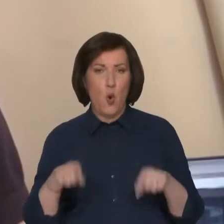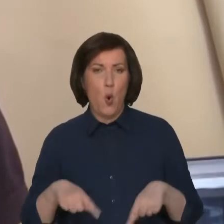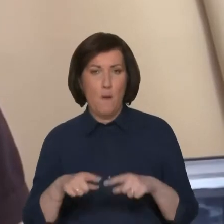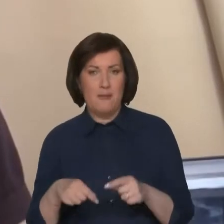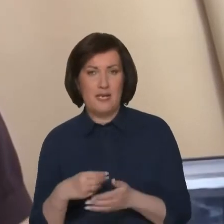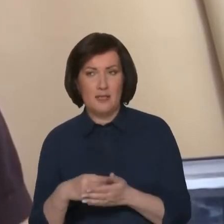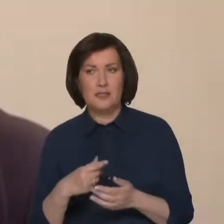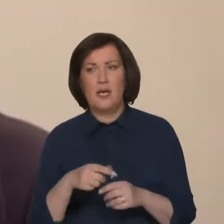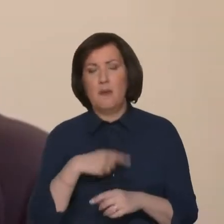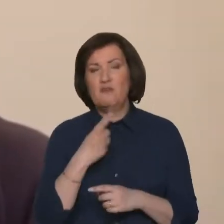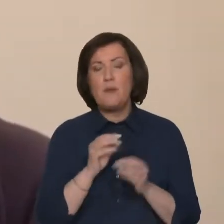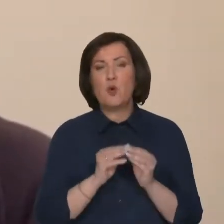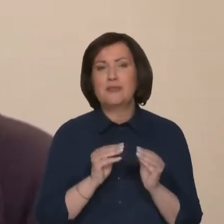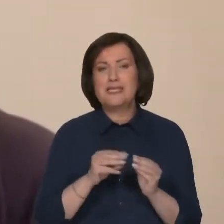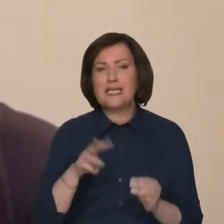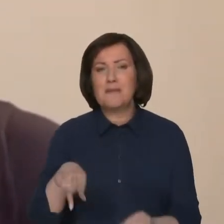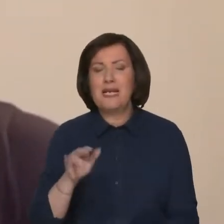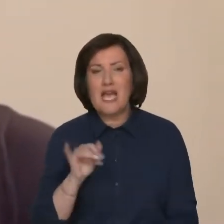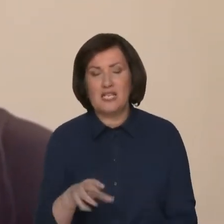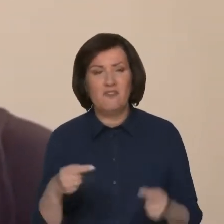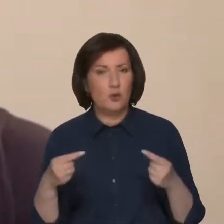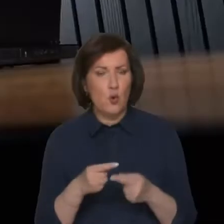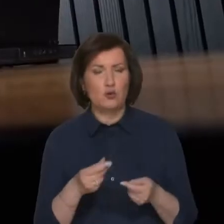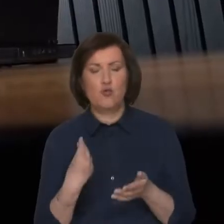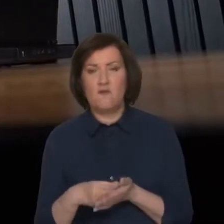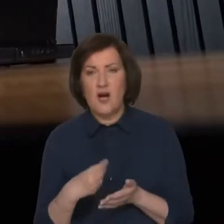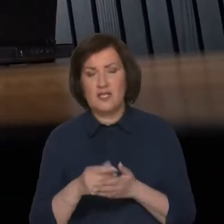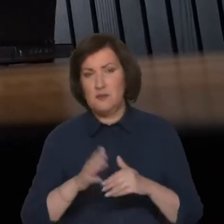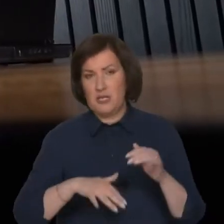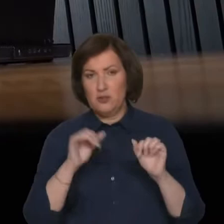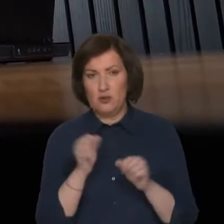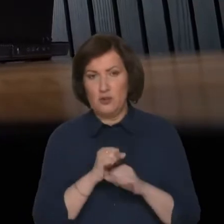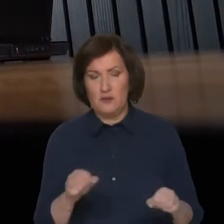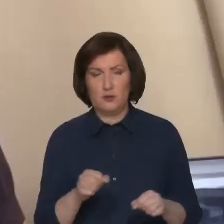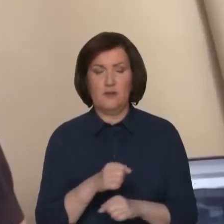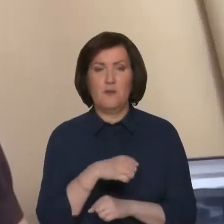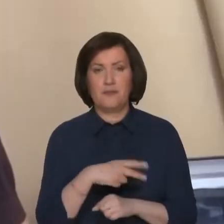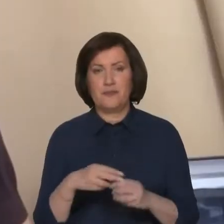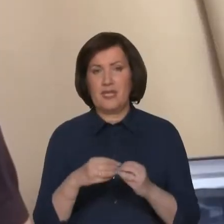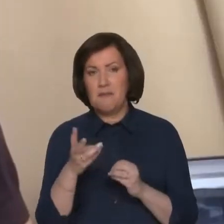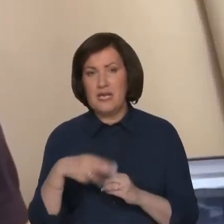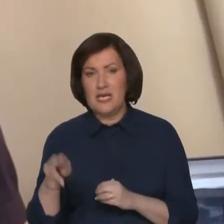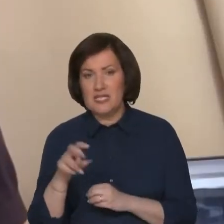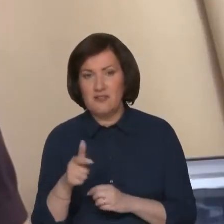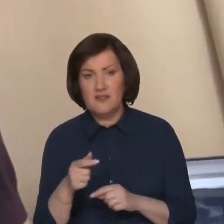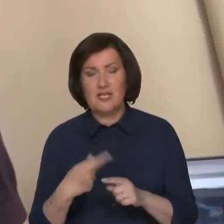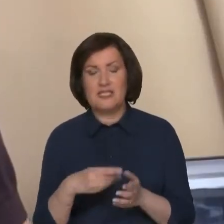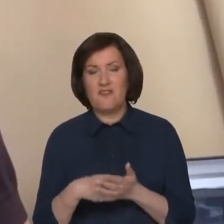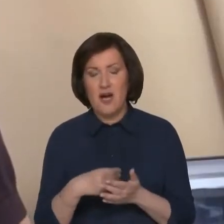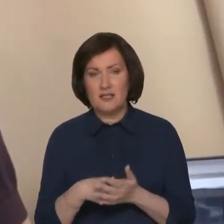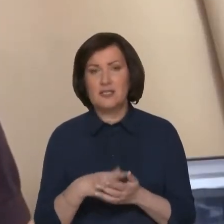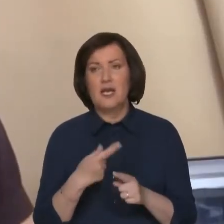про десятки мільярдів. Сказати точну цифру, точну вартість практично неможливо. Приблизно 10 мільярдів гривень – це вартість активів,